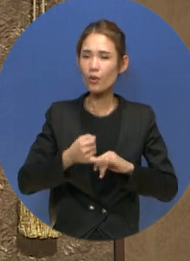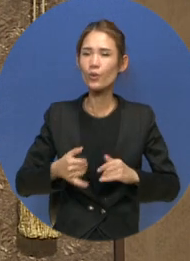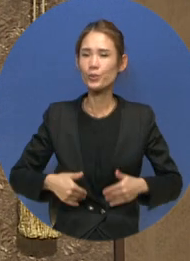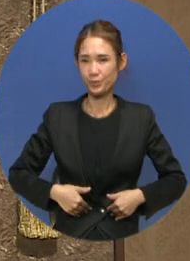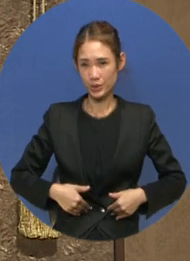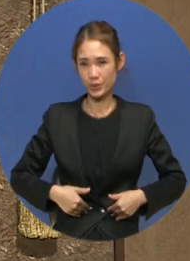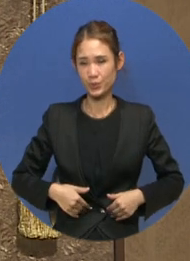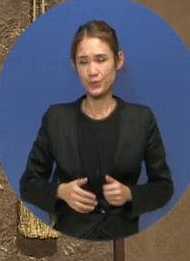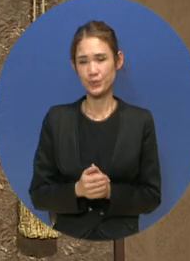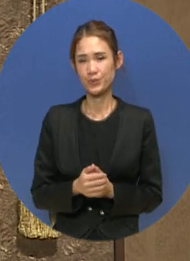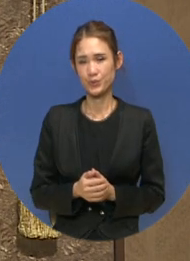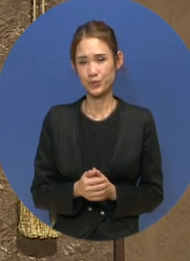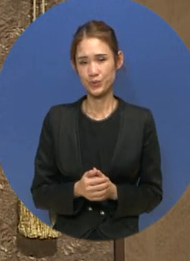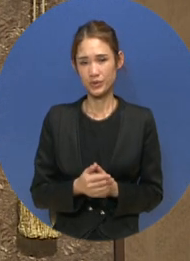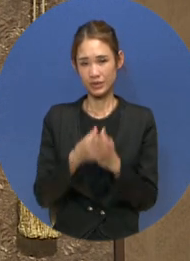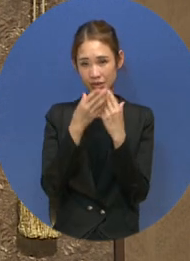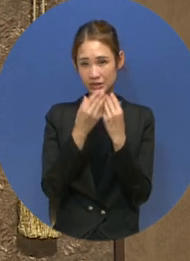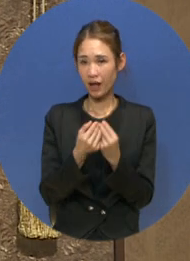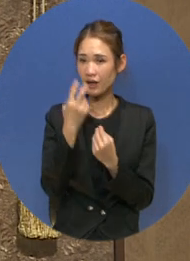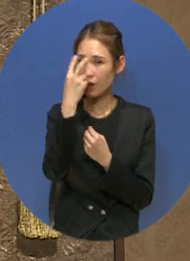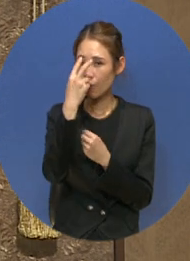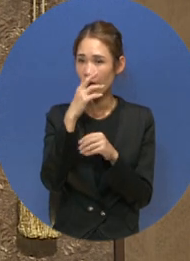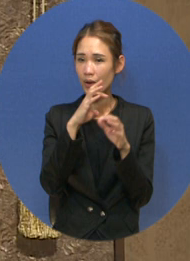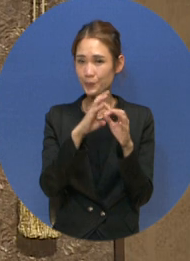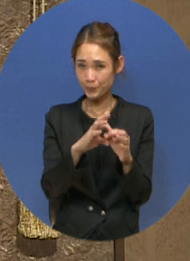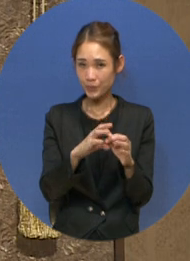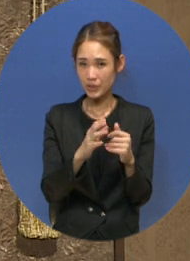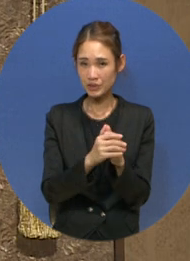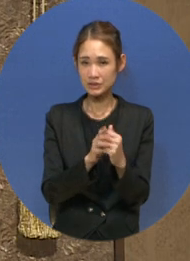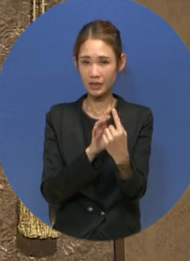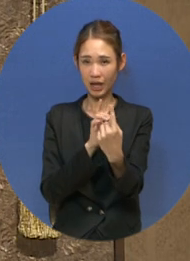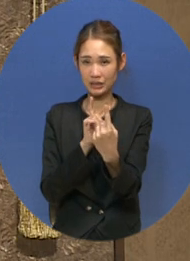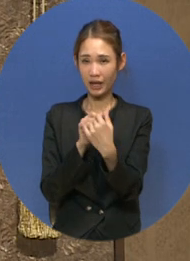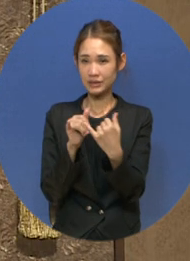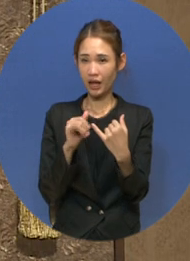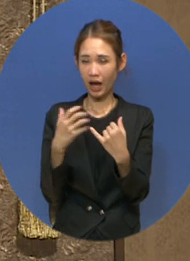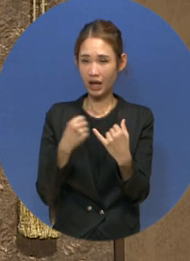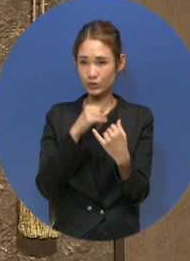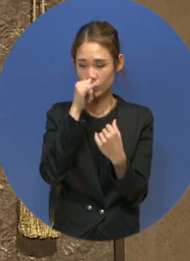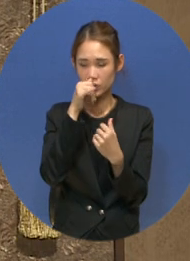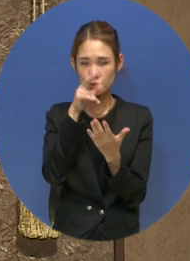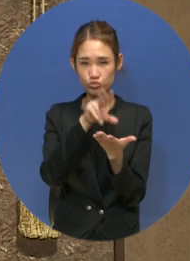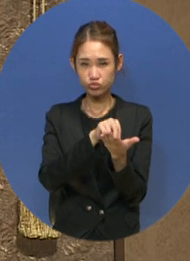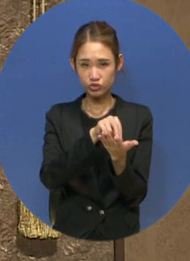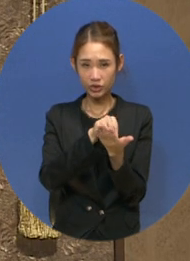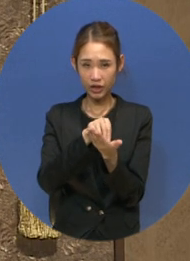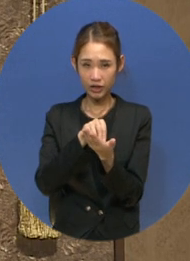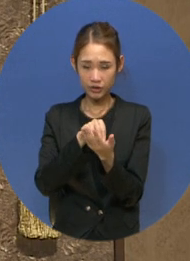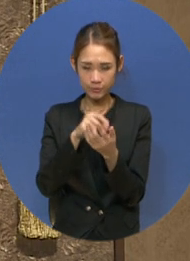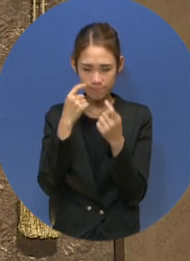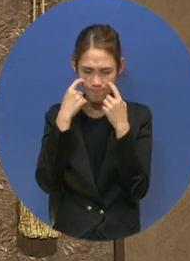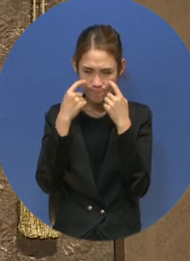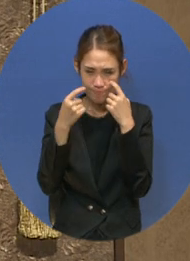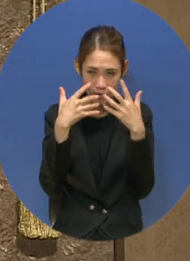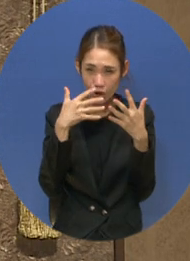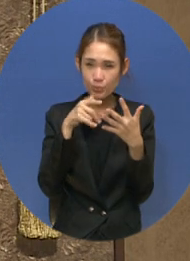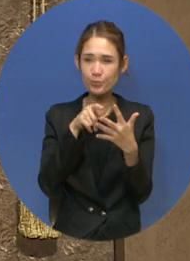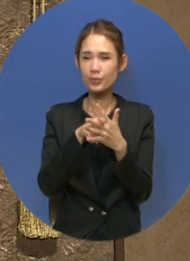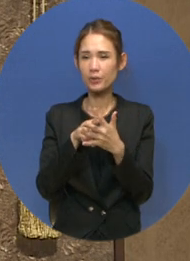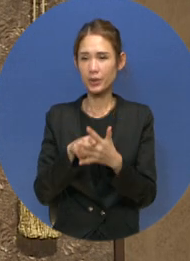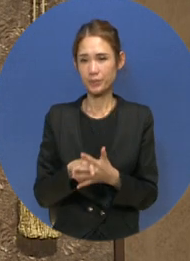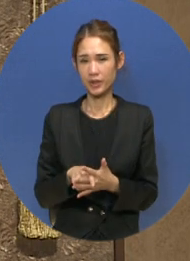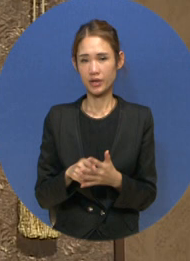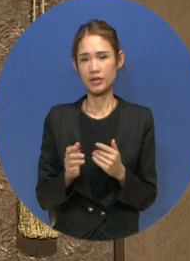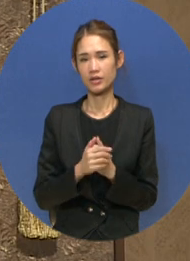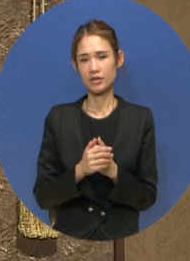필요하다. 그래서 사례 관리를 통해서 이 대상자들이 갖고 있는 문제점들에 대한 부분을 정확히 파악하고 그